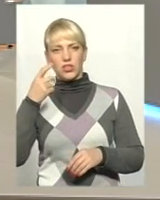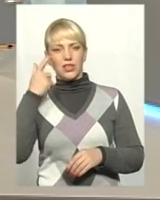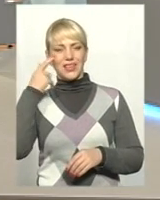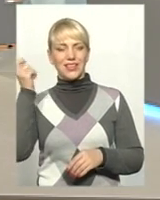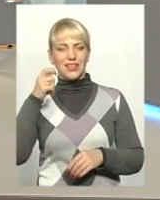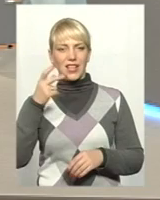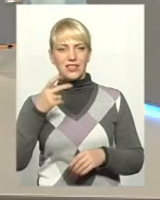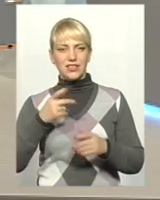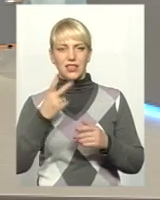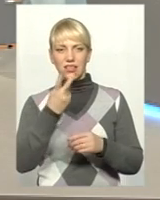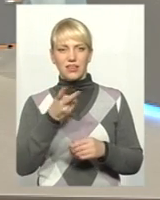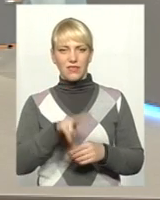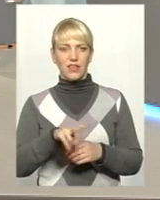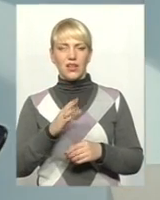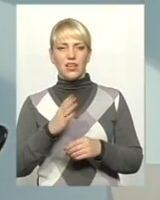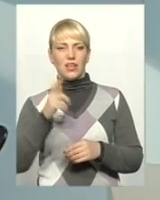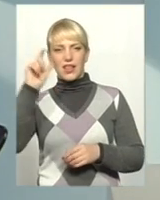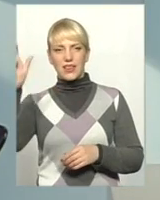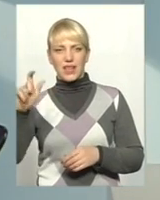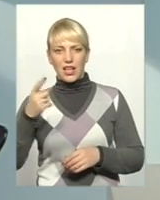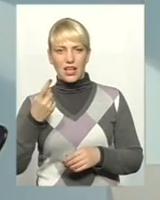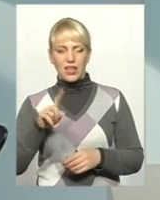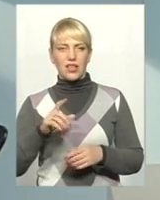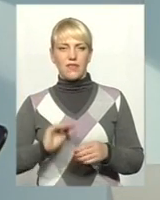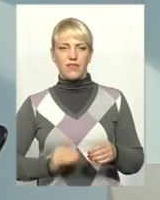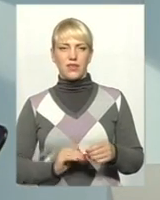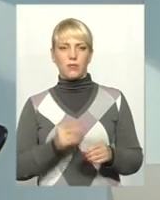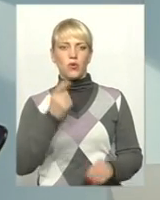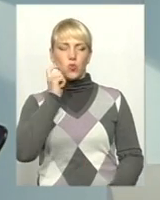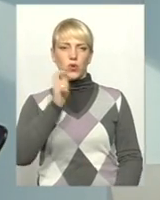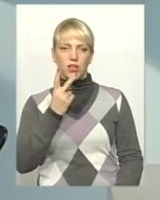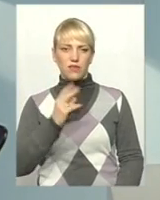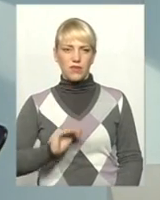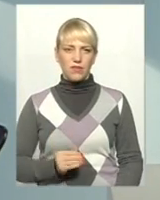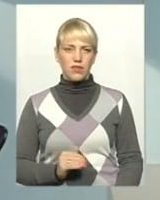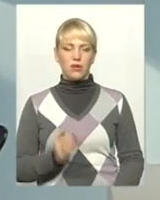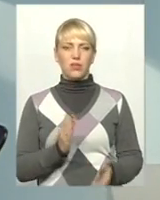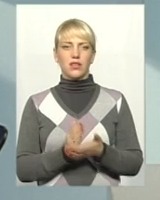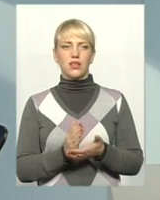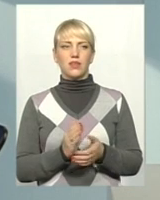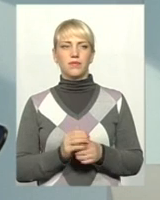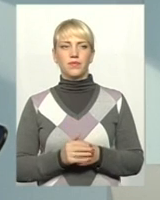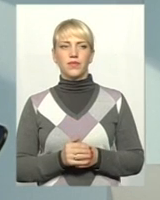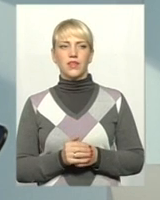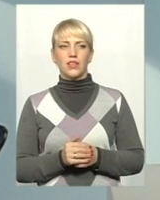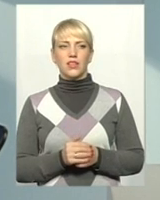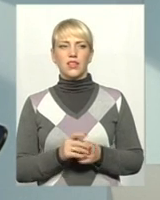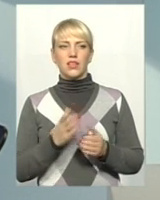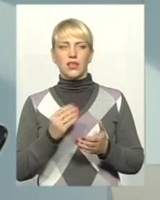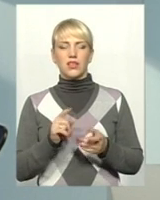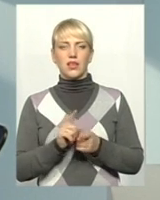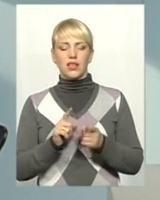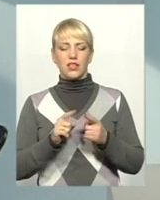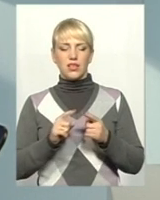фірми, є італійці, я сказав, що дві українські фірми, Альтком і Автомагістраль. Ну, є така структура